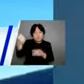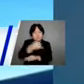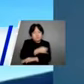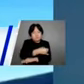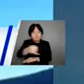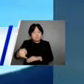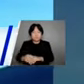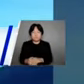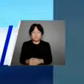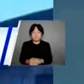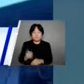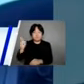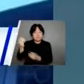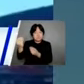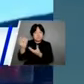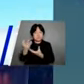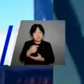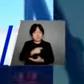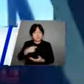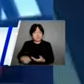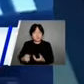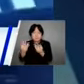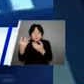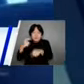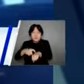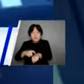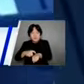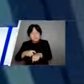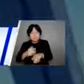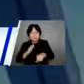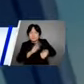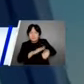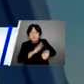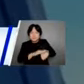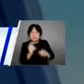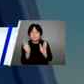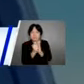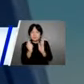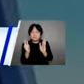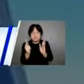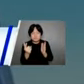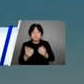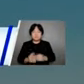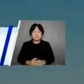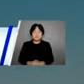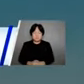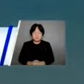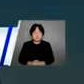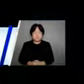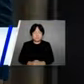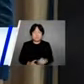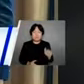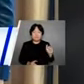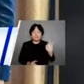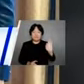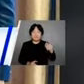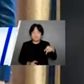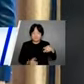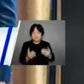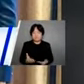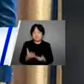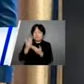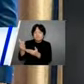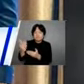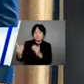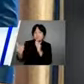eroplano. Maghahain ng diplomatic protest ang DFA na ikinagulat ang aksyon ng China, lalo't nagkasundo ang dalawang bansa na